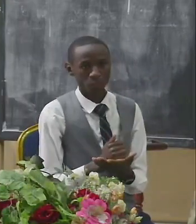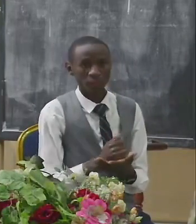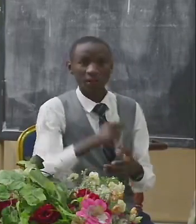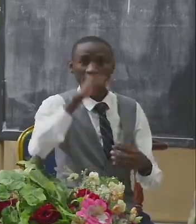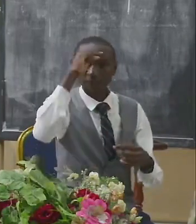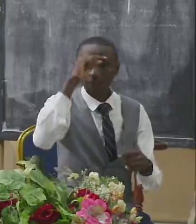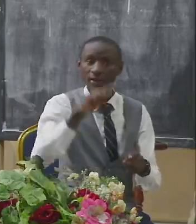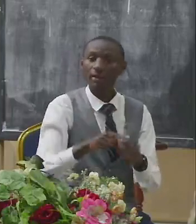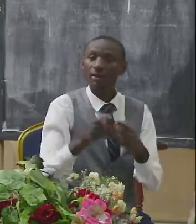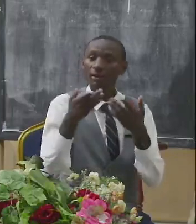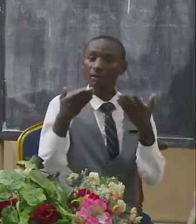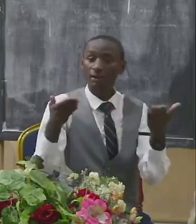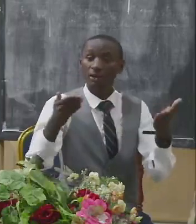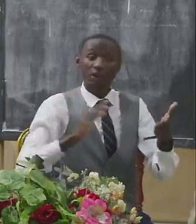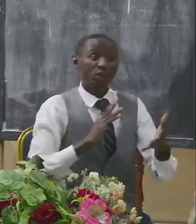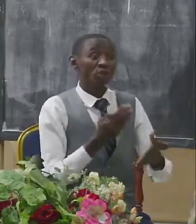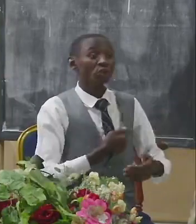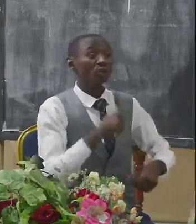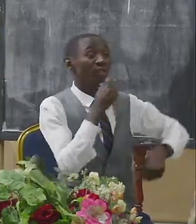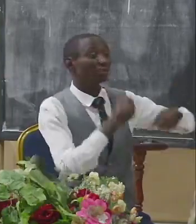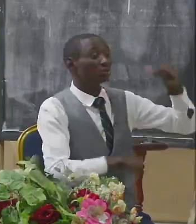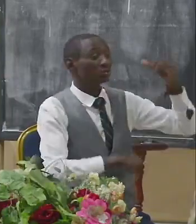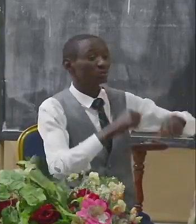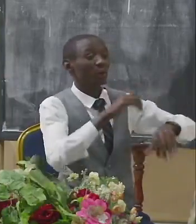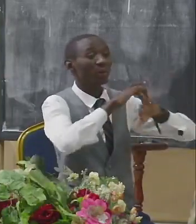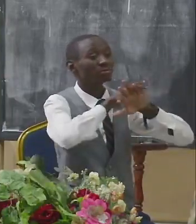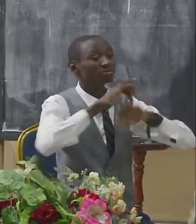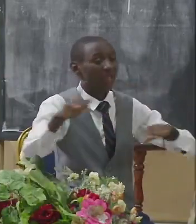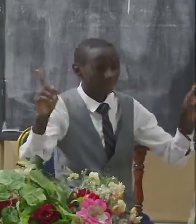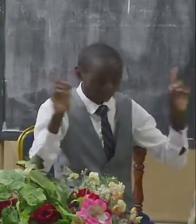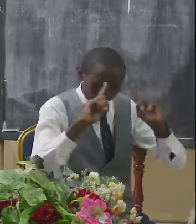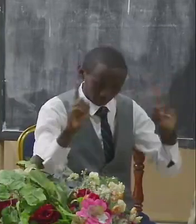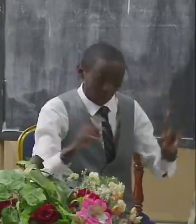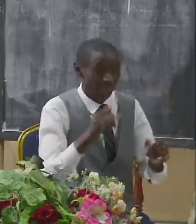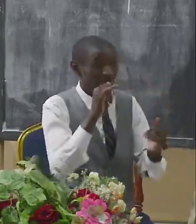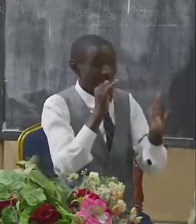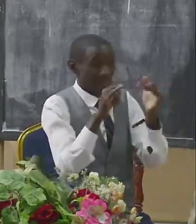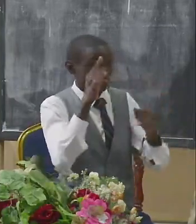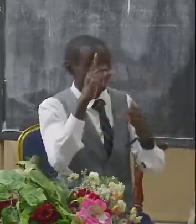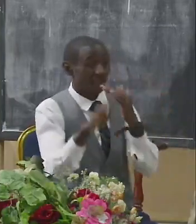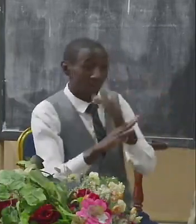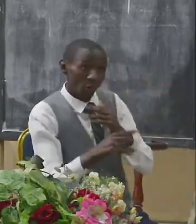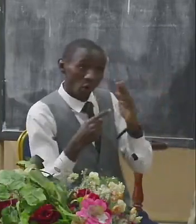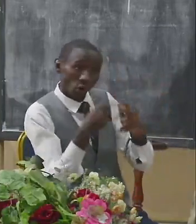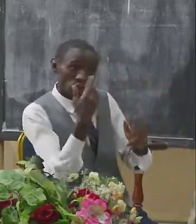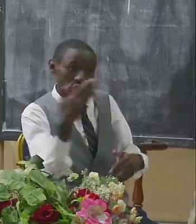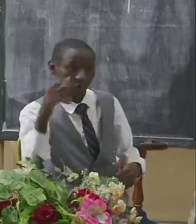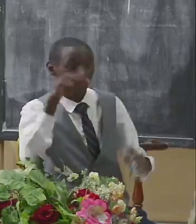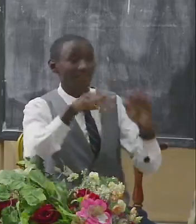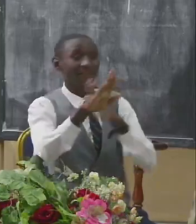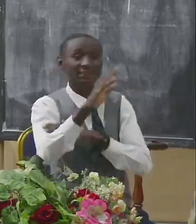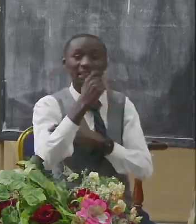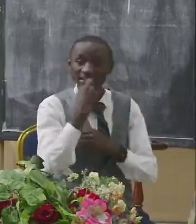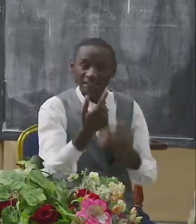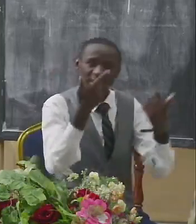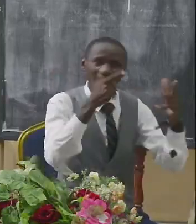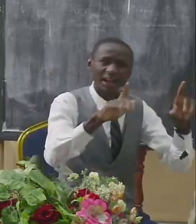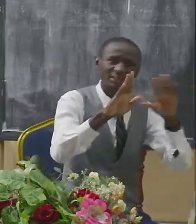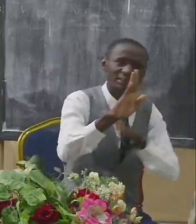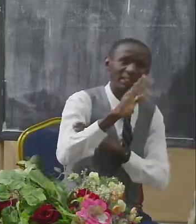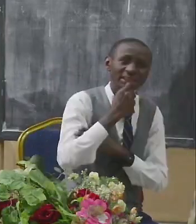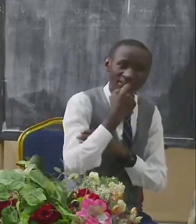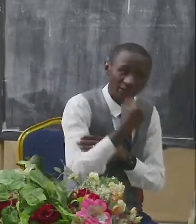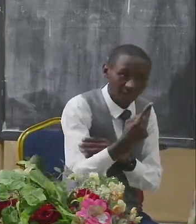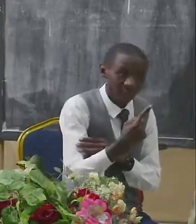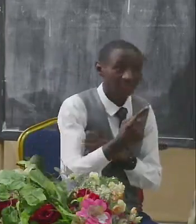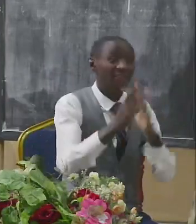Frère, ndugu, nous ne doutons rien. Si atushaki ataki. Sur tout ce que Dieu dit. Kuhusu kyote kenye Mungu anasema. Wakati anasema.